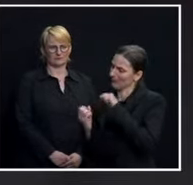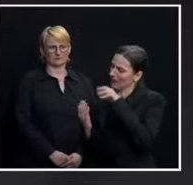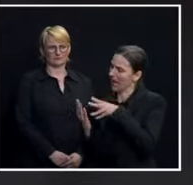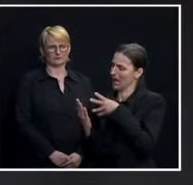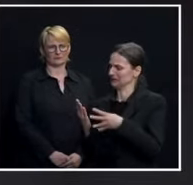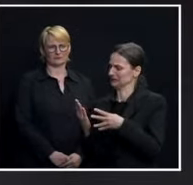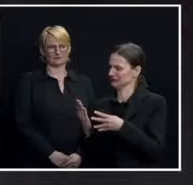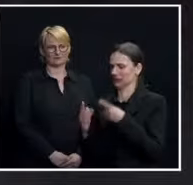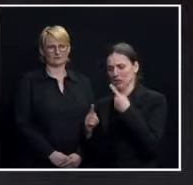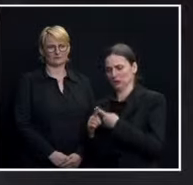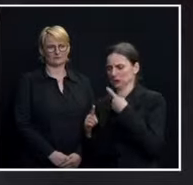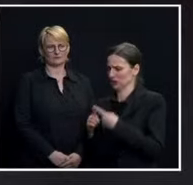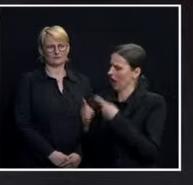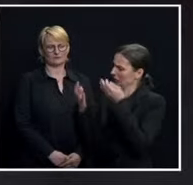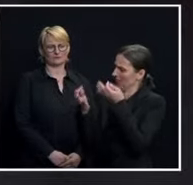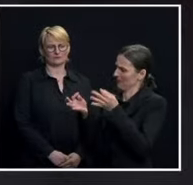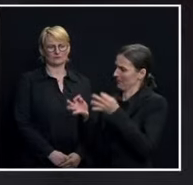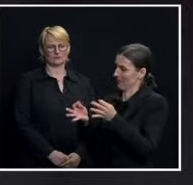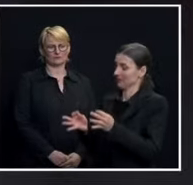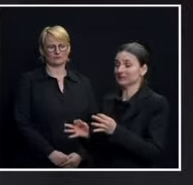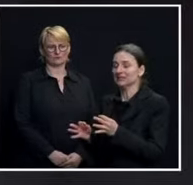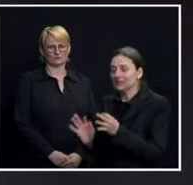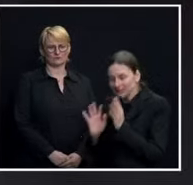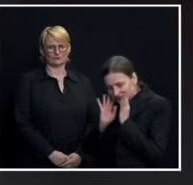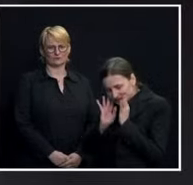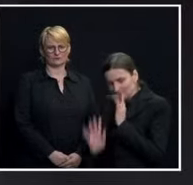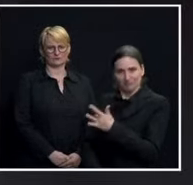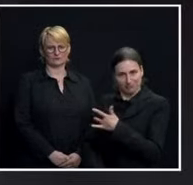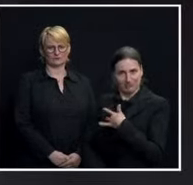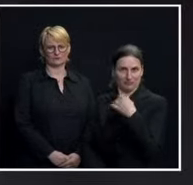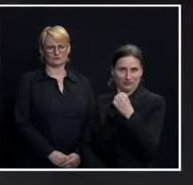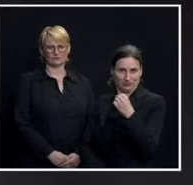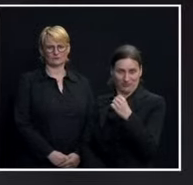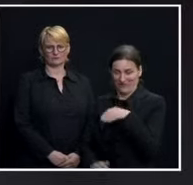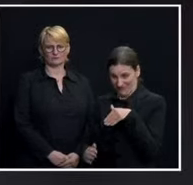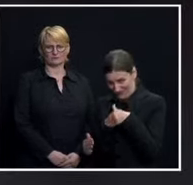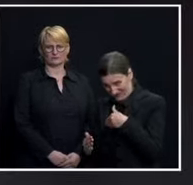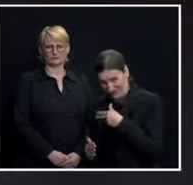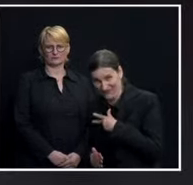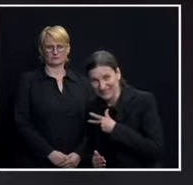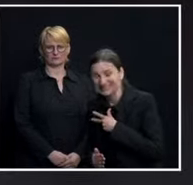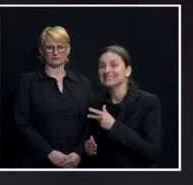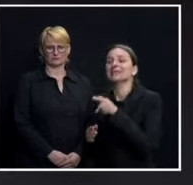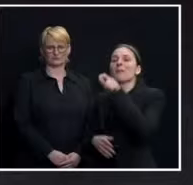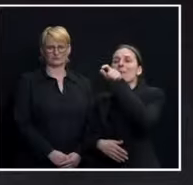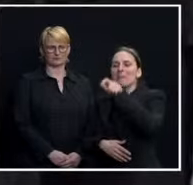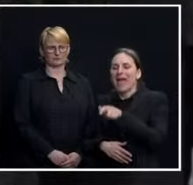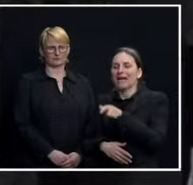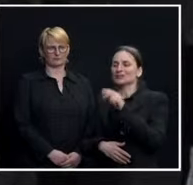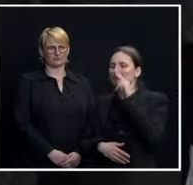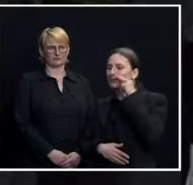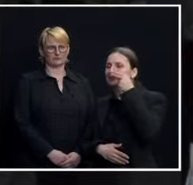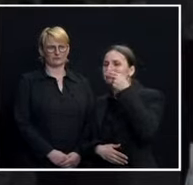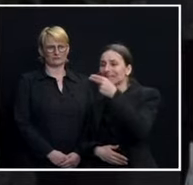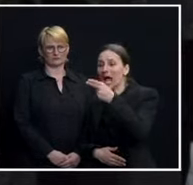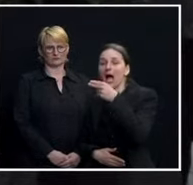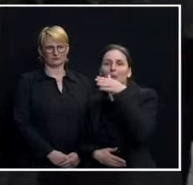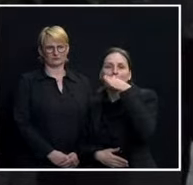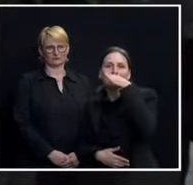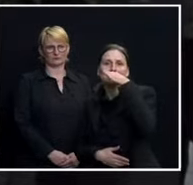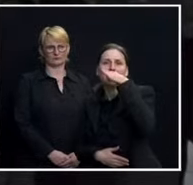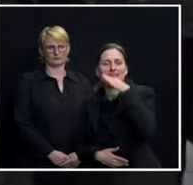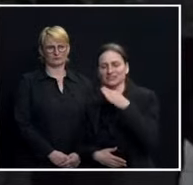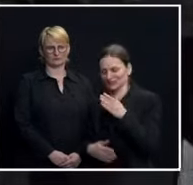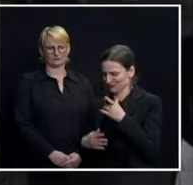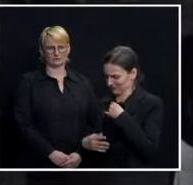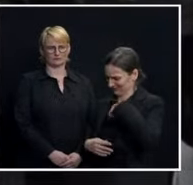hat was abgearbeitet. Und das hat mich so wahnsinnig betroffen gemacht, dass man wirklich überhaupt nicht mehr über diese Einzelschicksale geredet hat. Die Nazis, klar, die haben sich davor